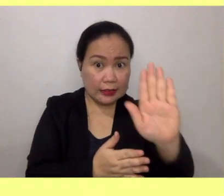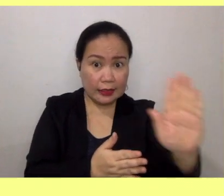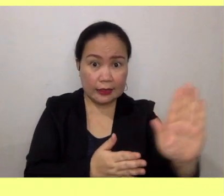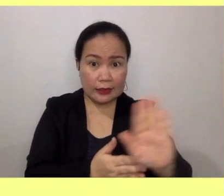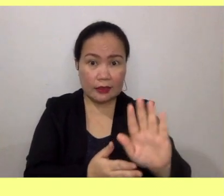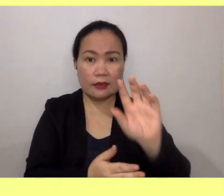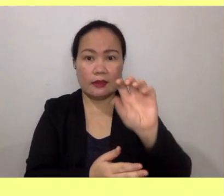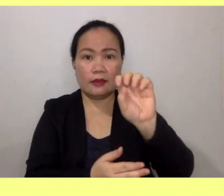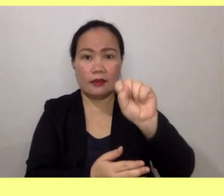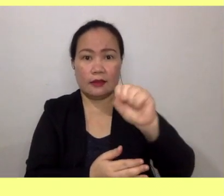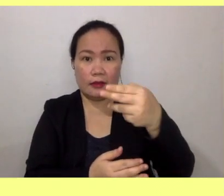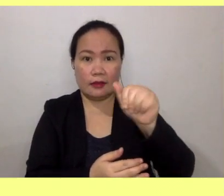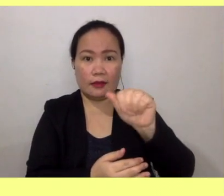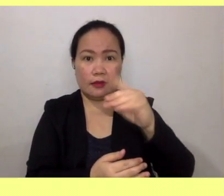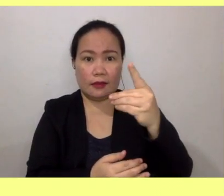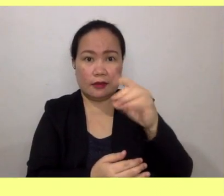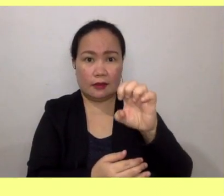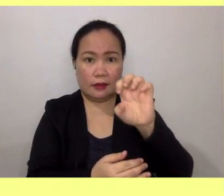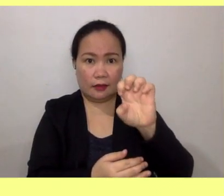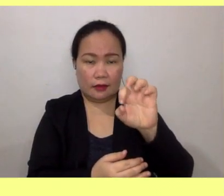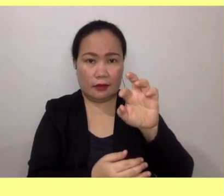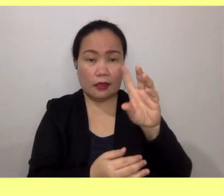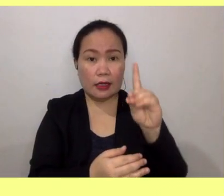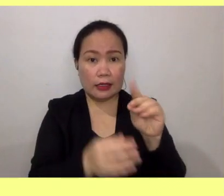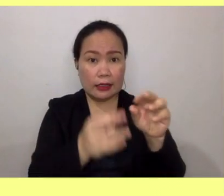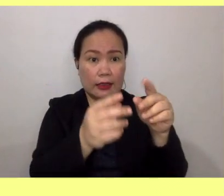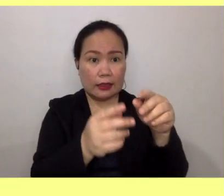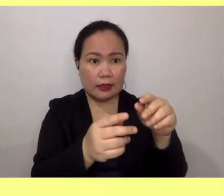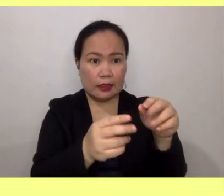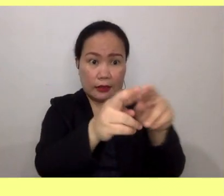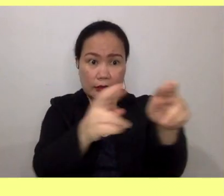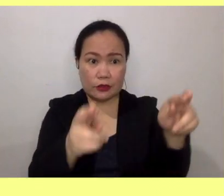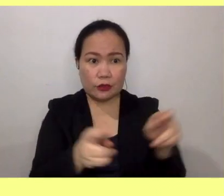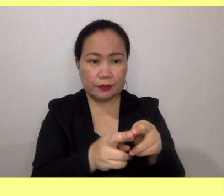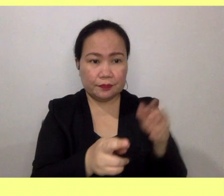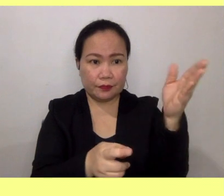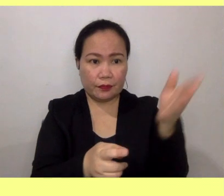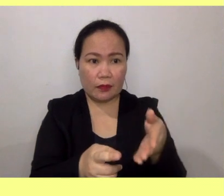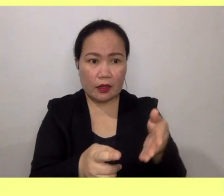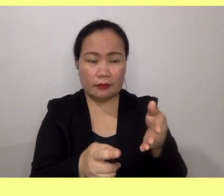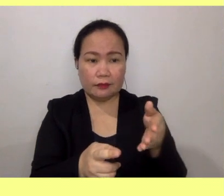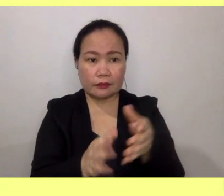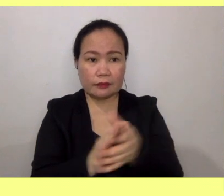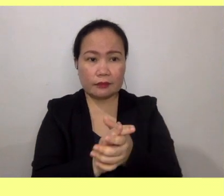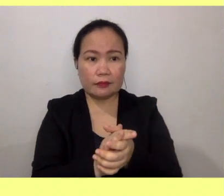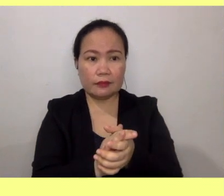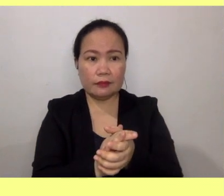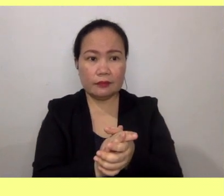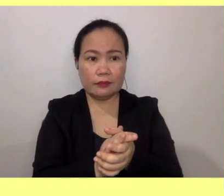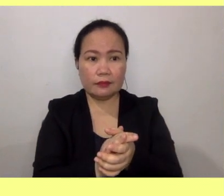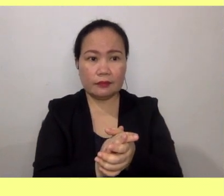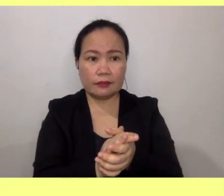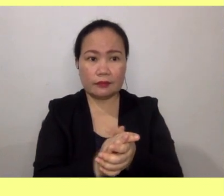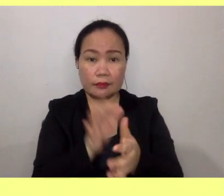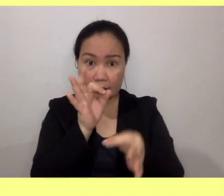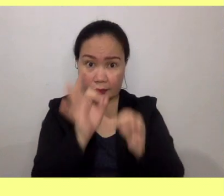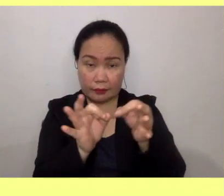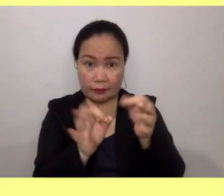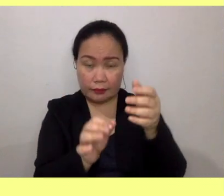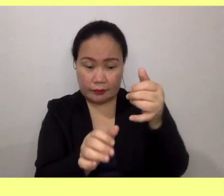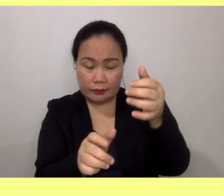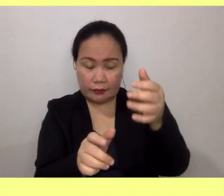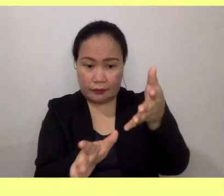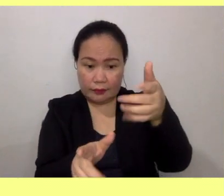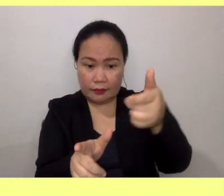region. Okay? Ito bang nasa boundary line mo ay kasama sa solution? Yes. Kapag